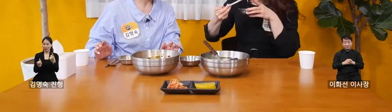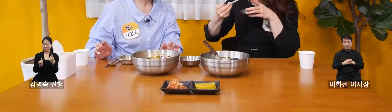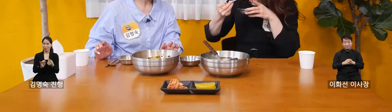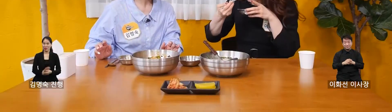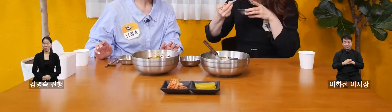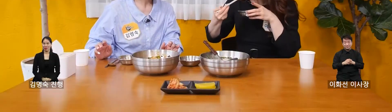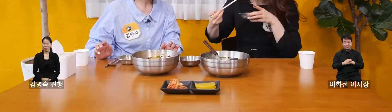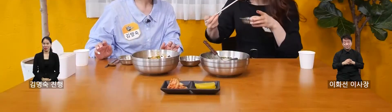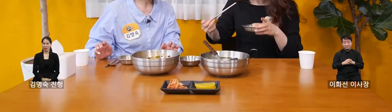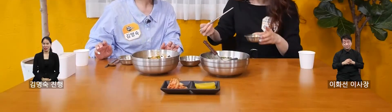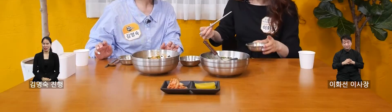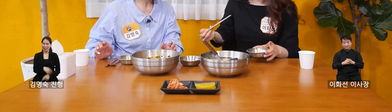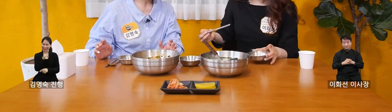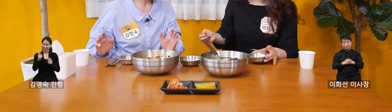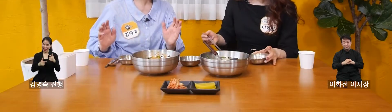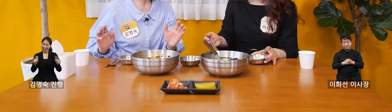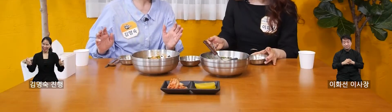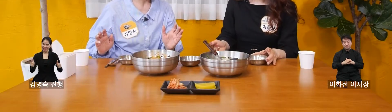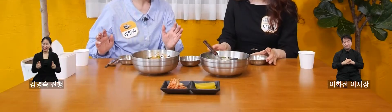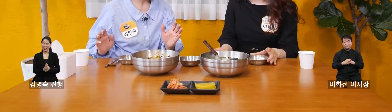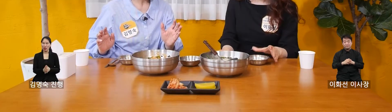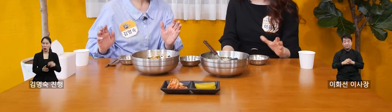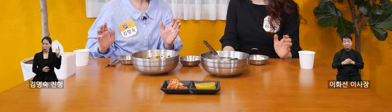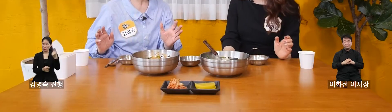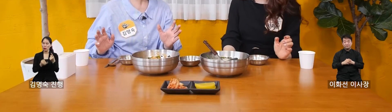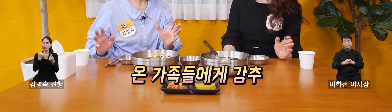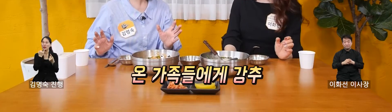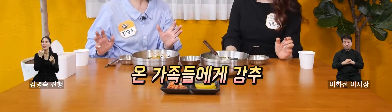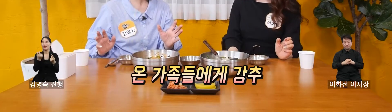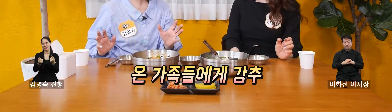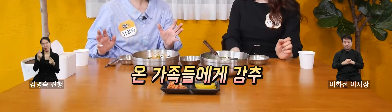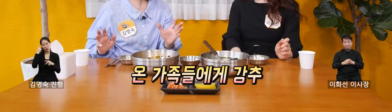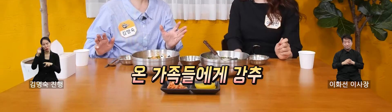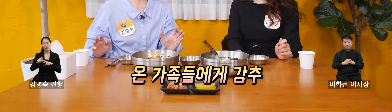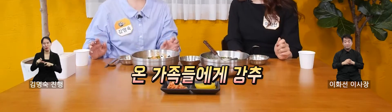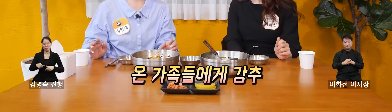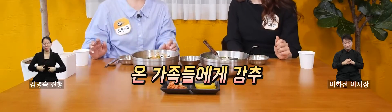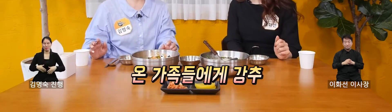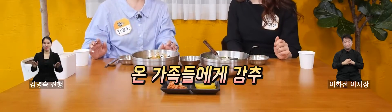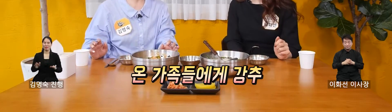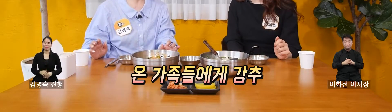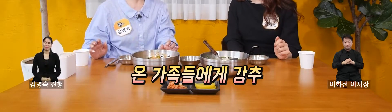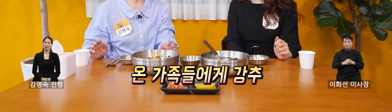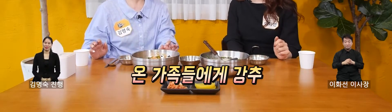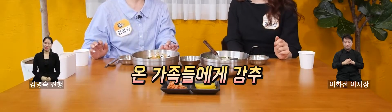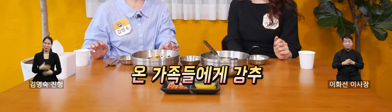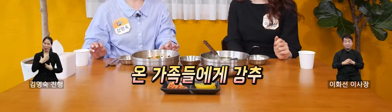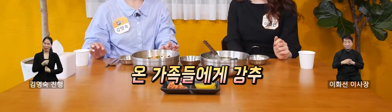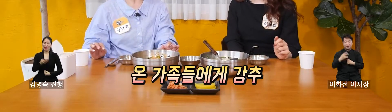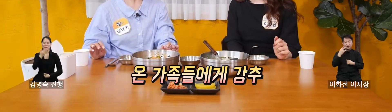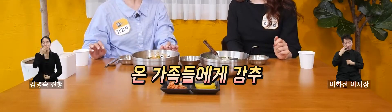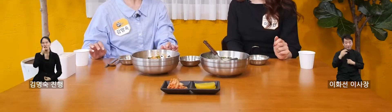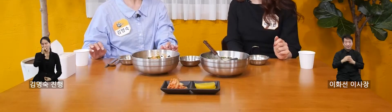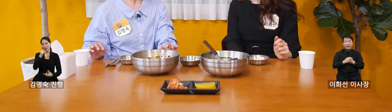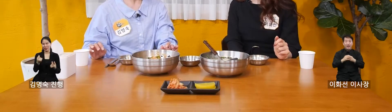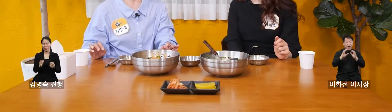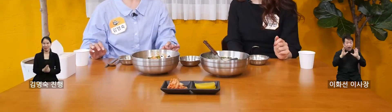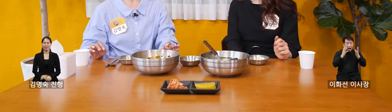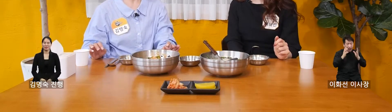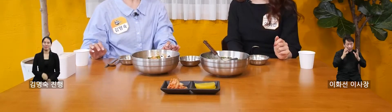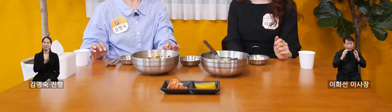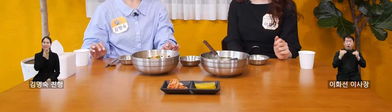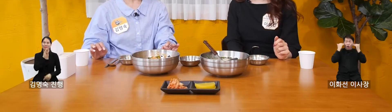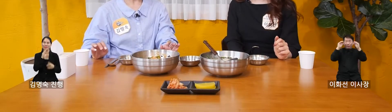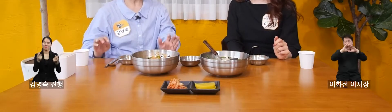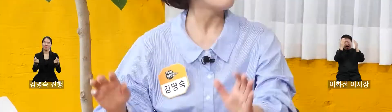참 다양하게 오셔도 고민 없이 네. 마음 편히 드실 수 있을 것 같아요. 어른 아이 다